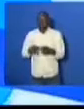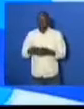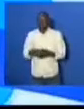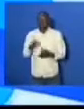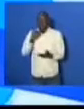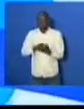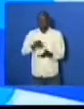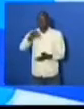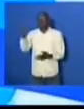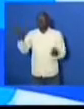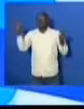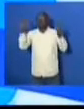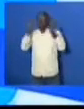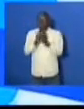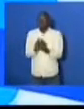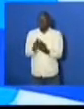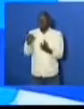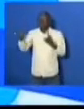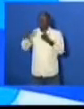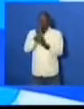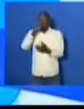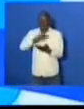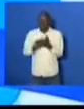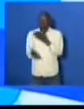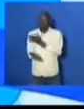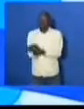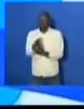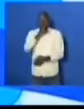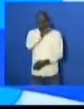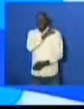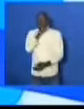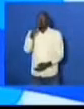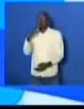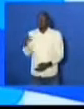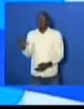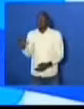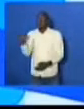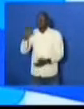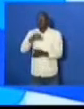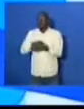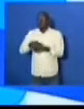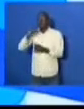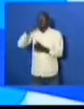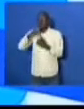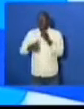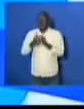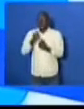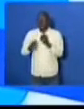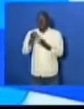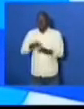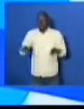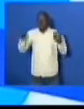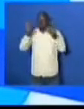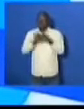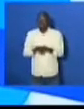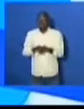et cette autre rencontre qui se tient depuis ce matin dans la capitale burkinabè sur une problématique tout aussi importante